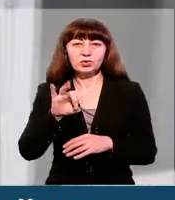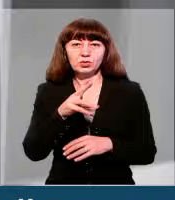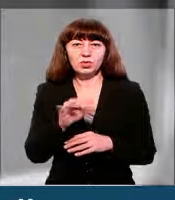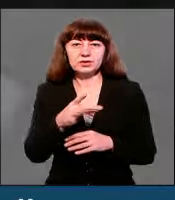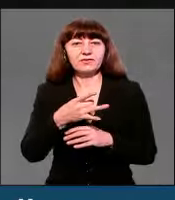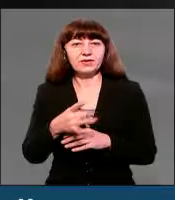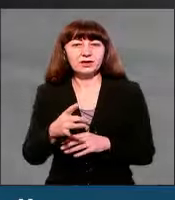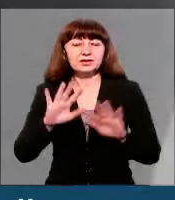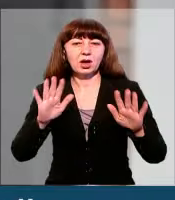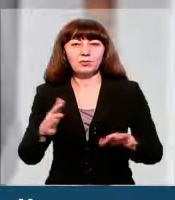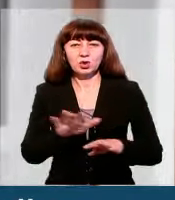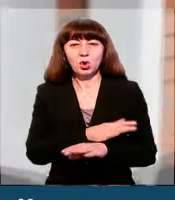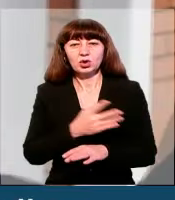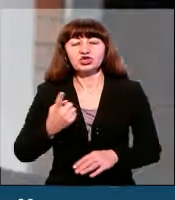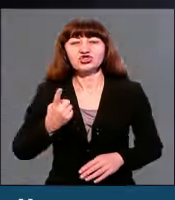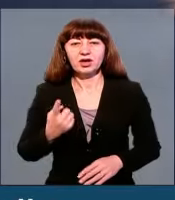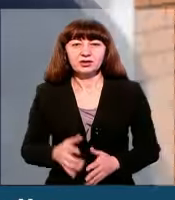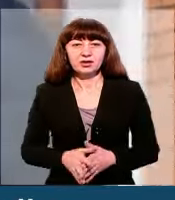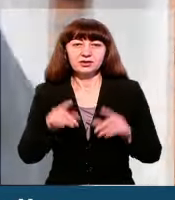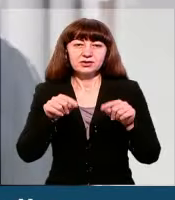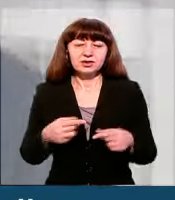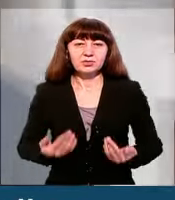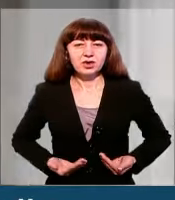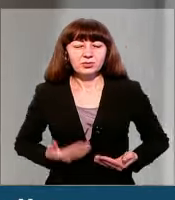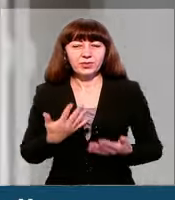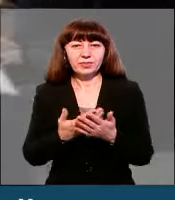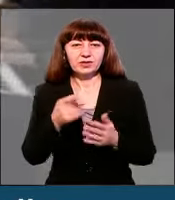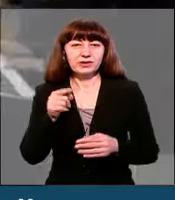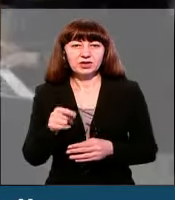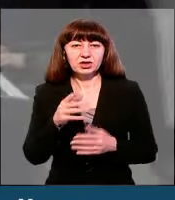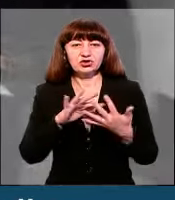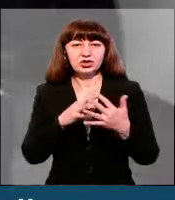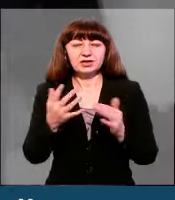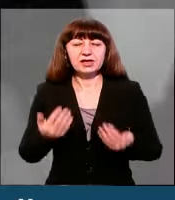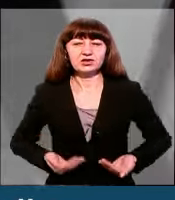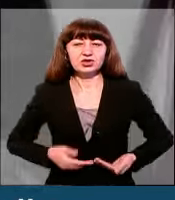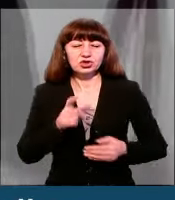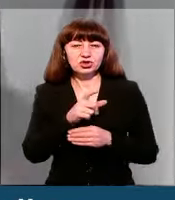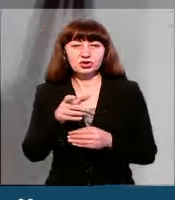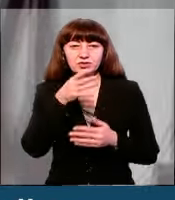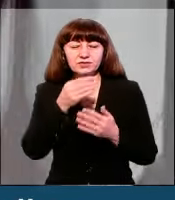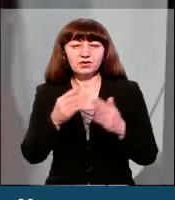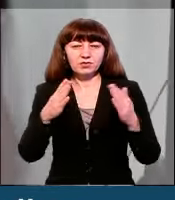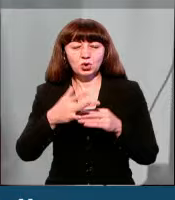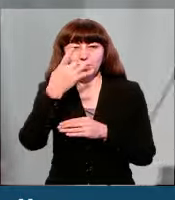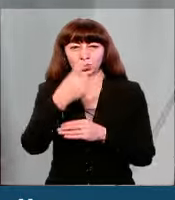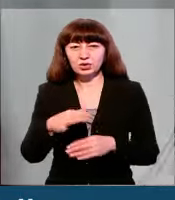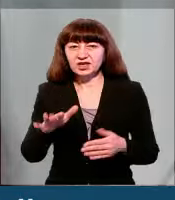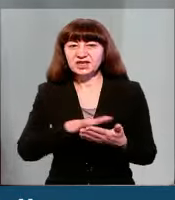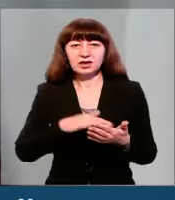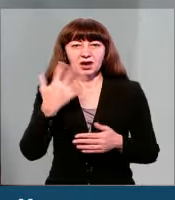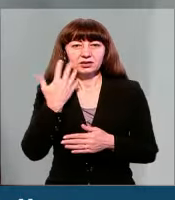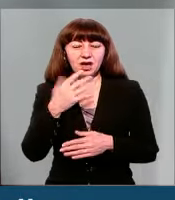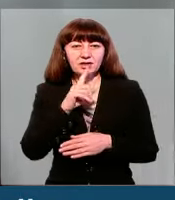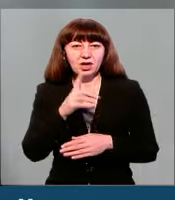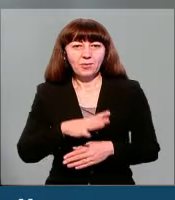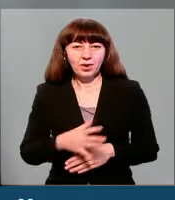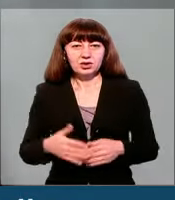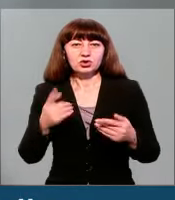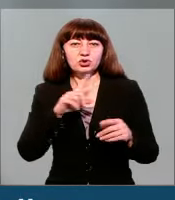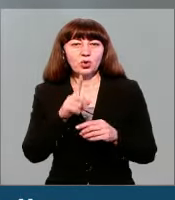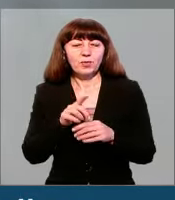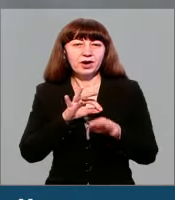Узункольского района – событие долгожданное. Здесь проживает порядка 1000 сельчан. Но своего Дома культуры здесь никогда не было. Чтобы